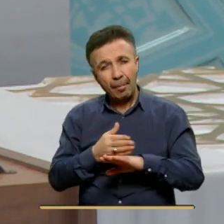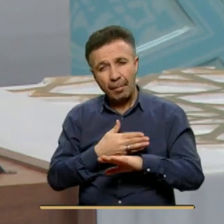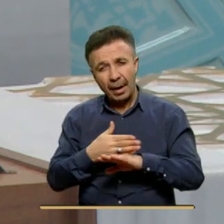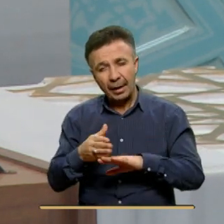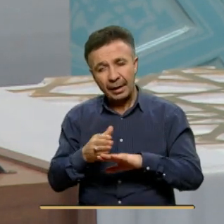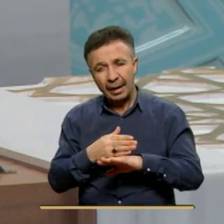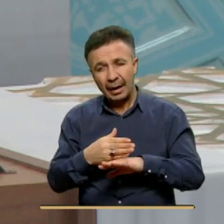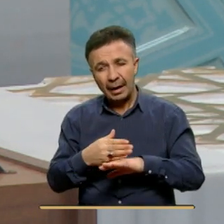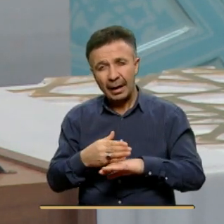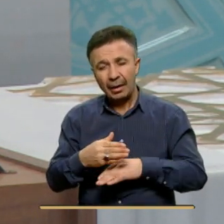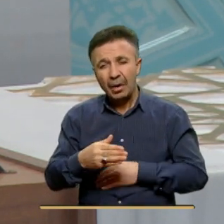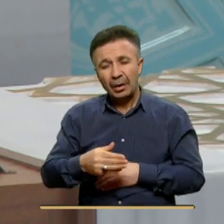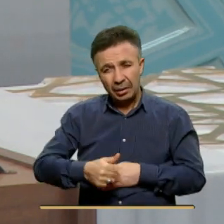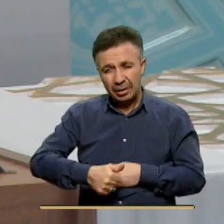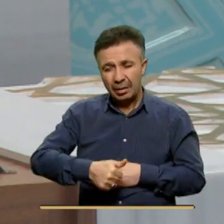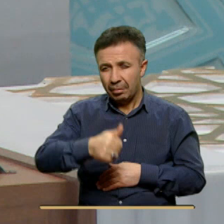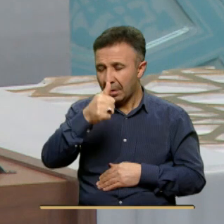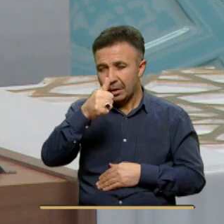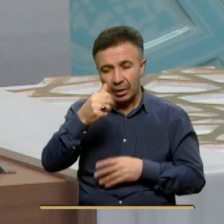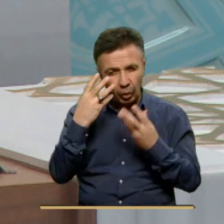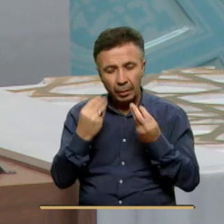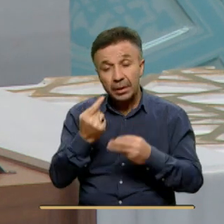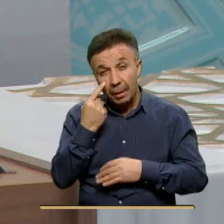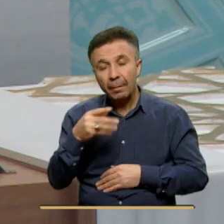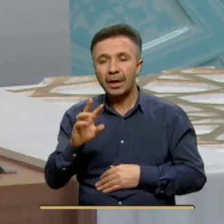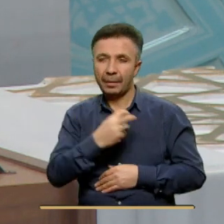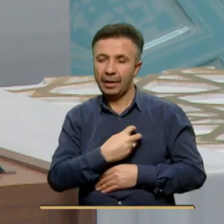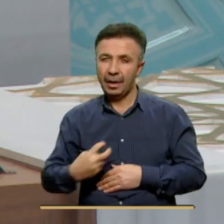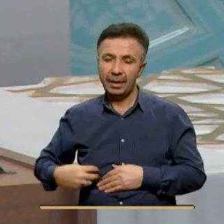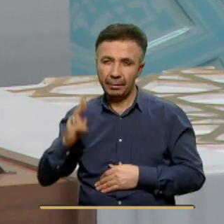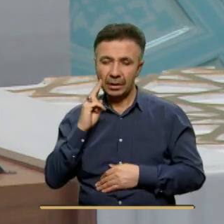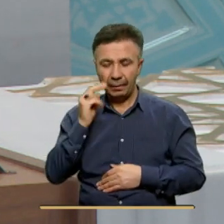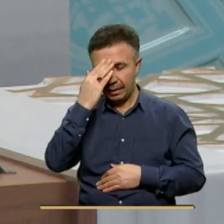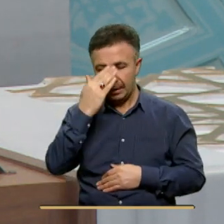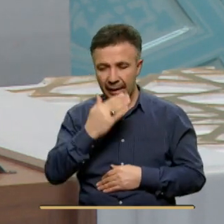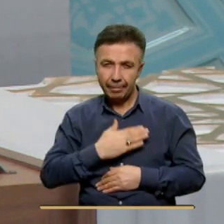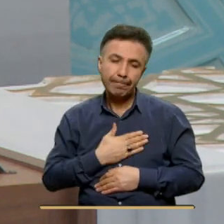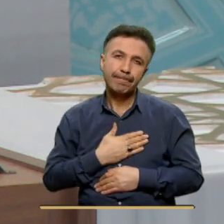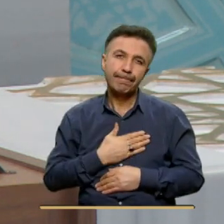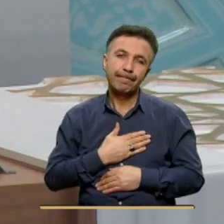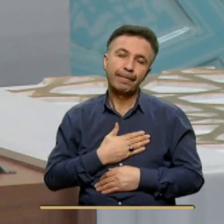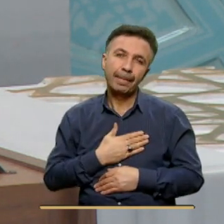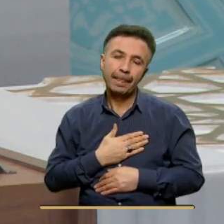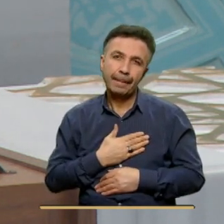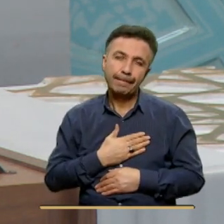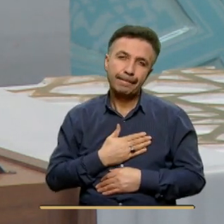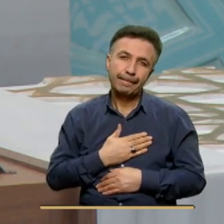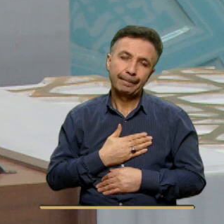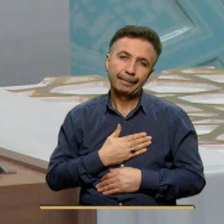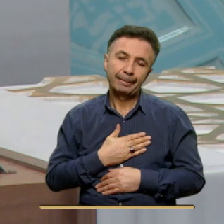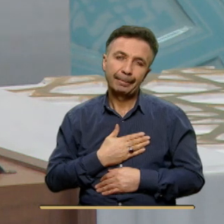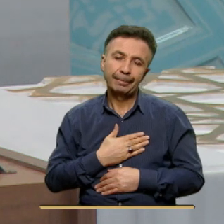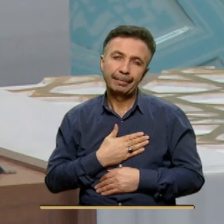bakmaz. Sevgili Peygamber Efendimiz Hazreti Muhammed Mustafa Aleyhissalatu